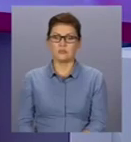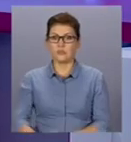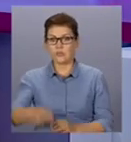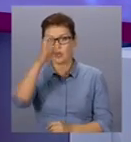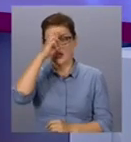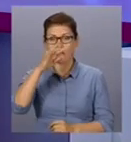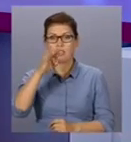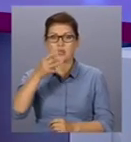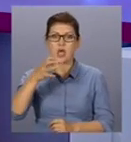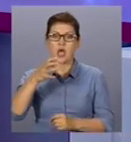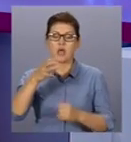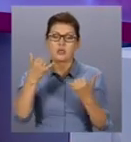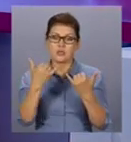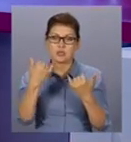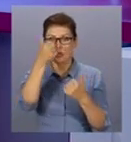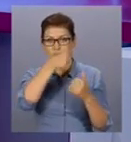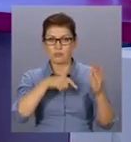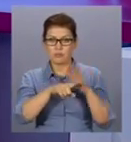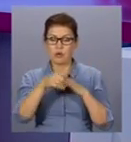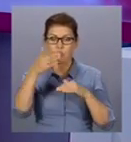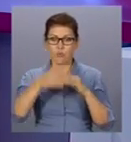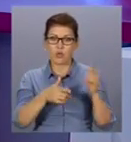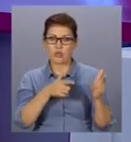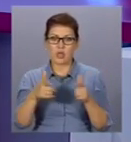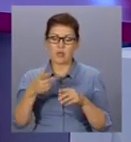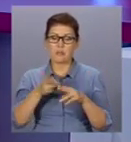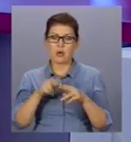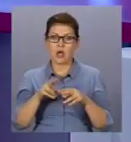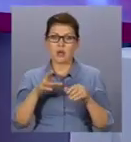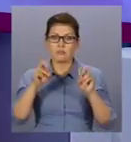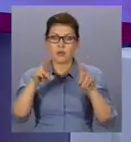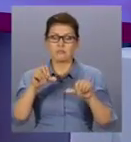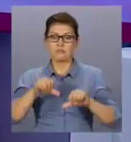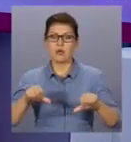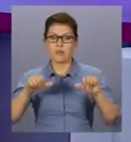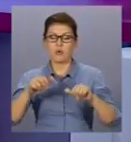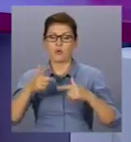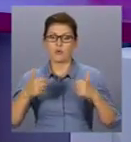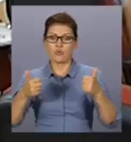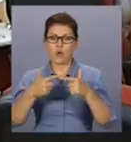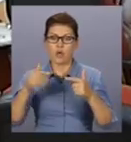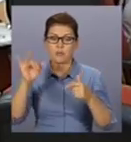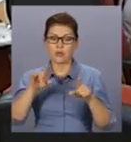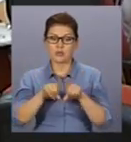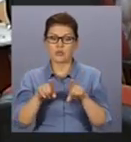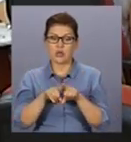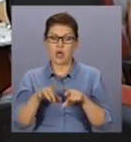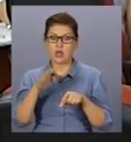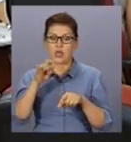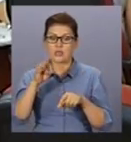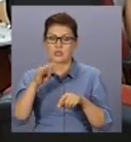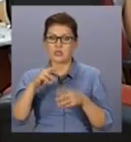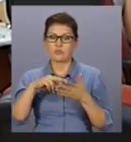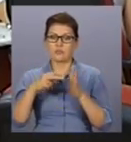Елімізде латын әліпбиі осы жылдың соңына дейін дайын болады. Бүгінгі таңда арнайы комиссия құрылып, қаріптің нұсқаларын дайындап, латынға